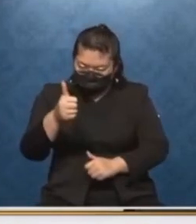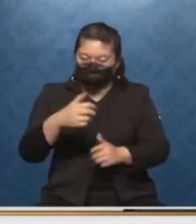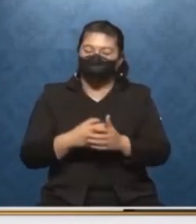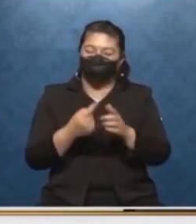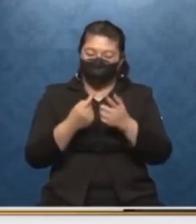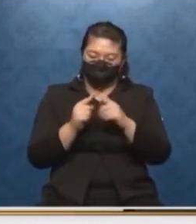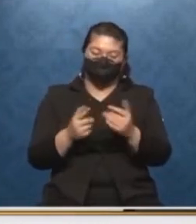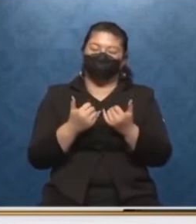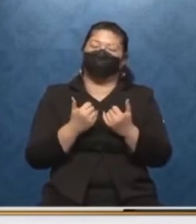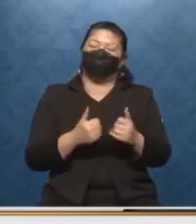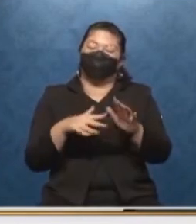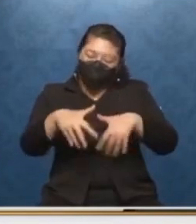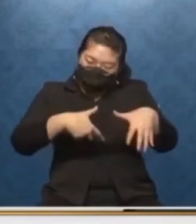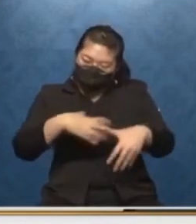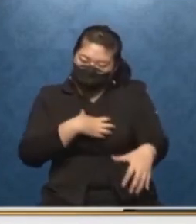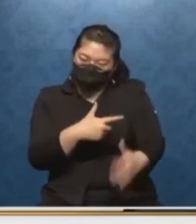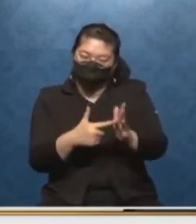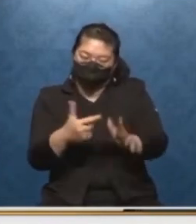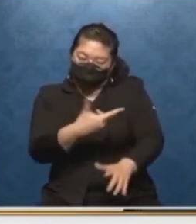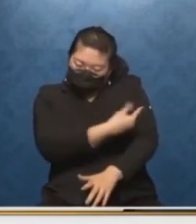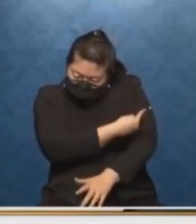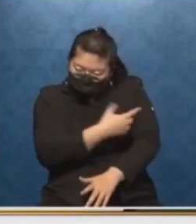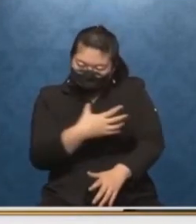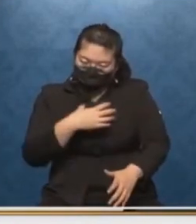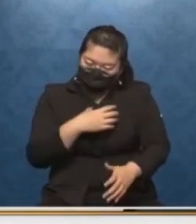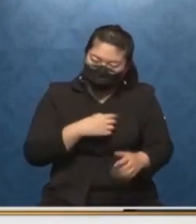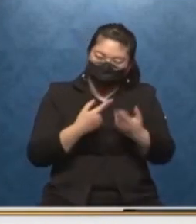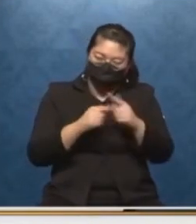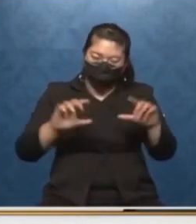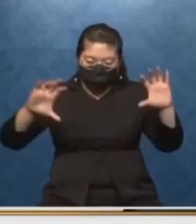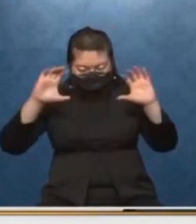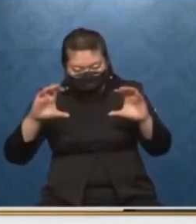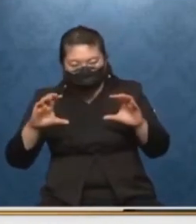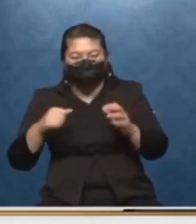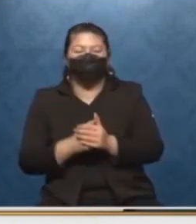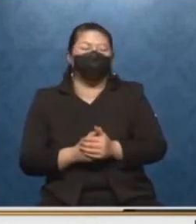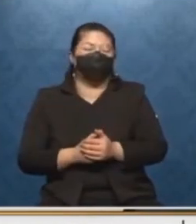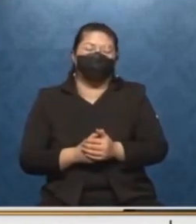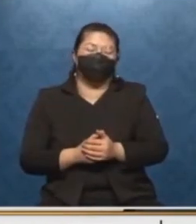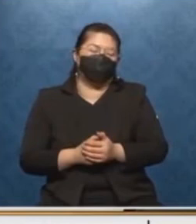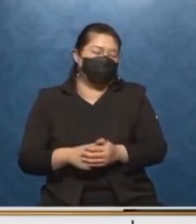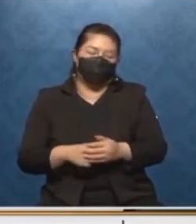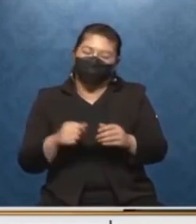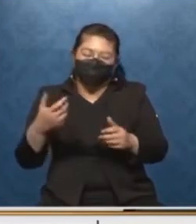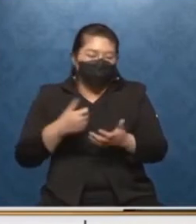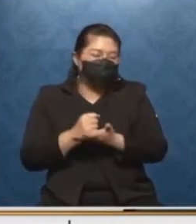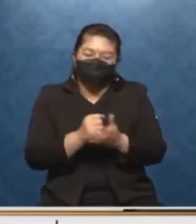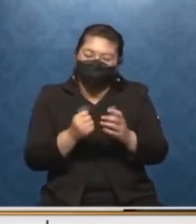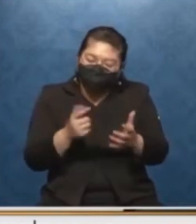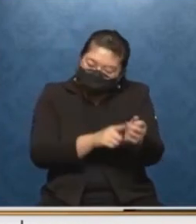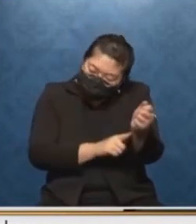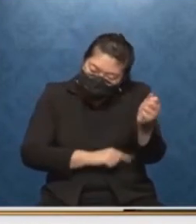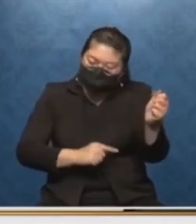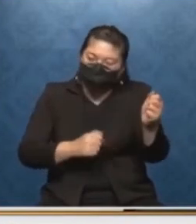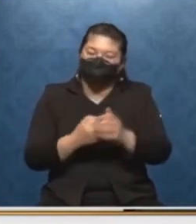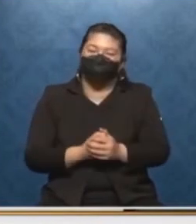มากแต่ลฐบาลเองก็หาวัคซินแบเชื่องช้าไม่รู้รออะไรหรอรอตกลงค่าสวแ่งค่าคมมิชชัหอไม่ทั้งปฏิเศ